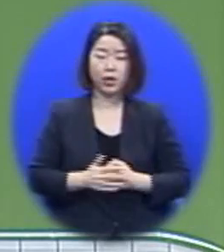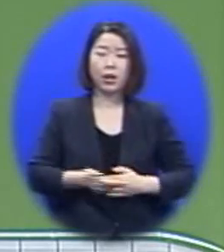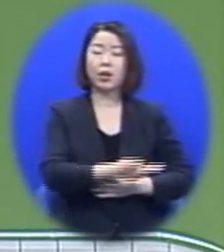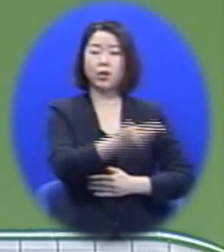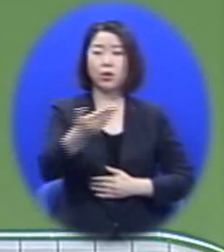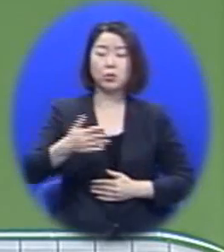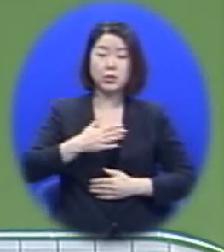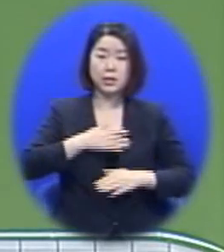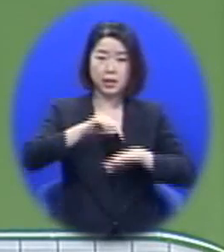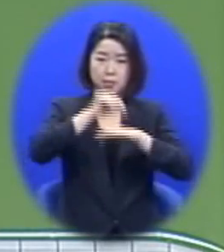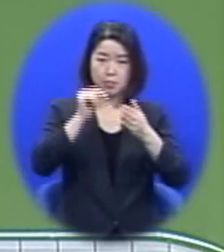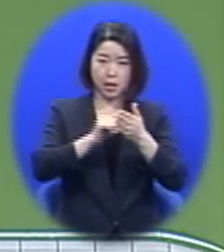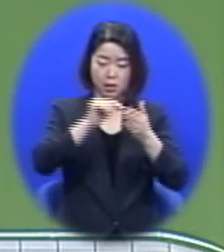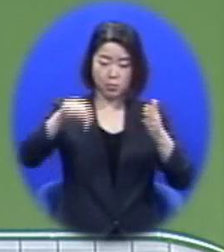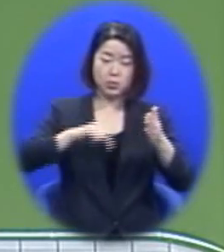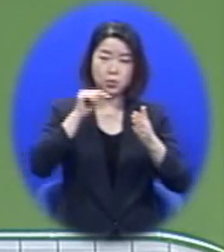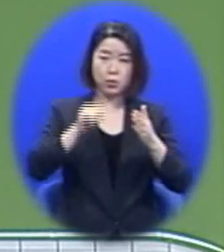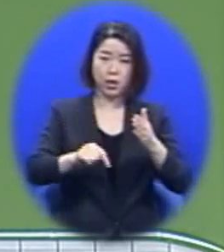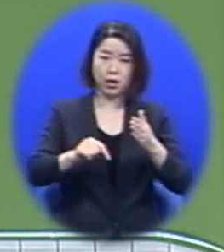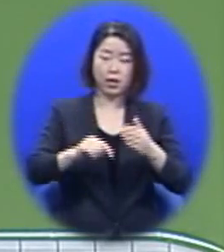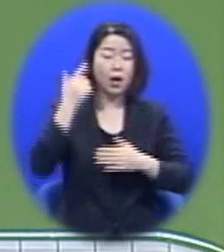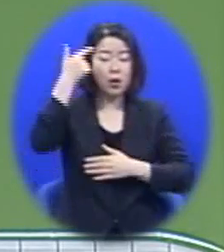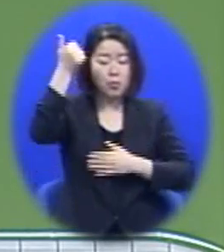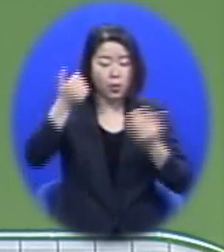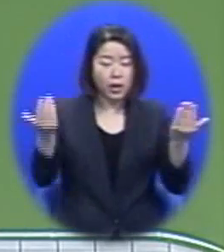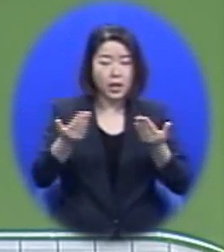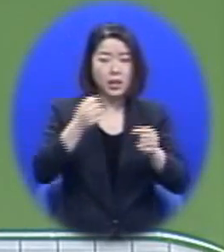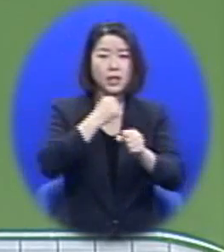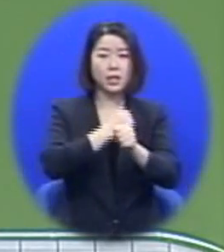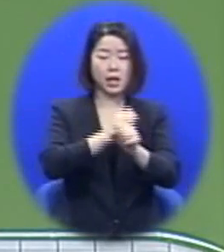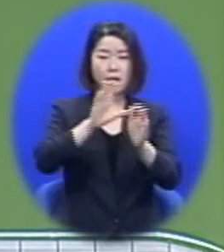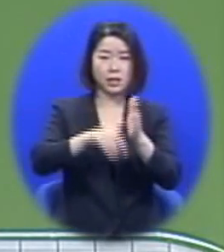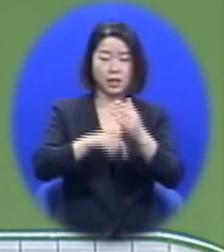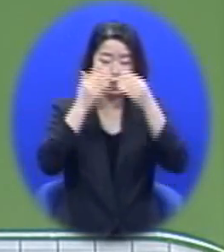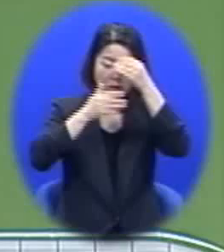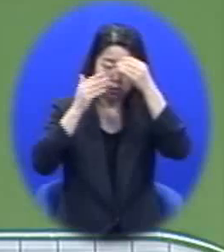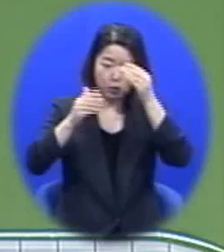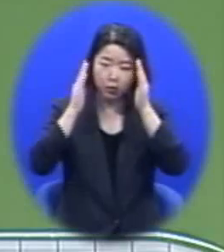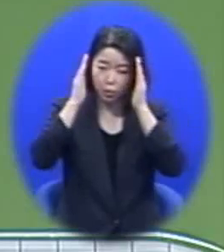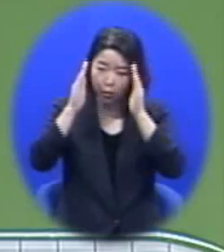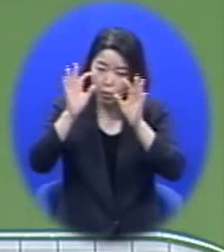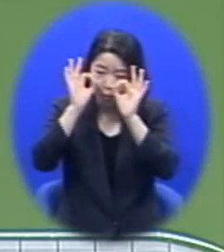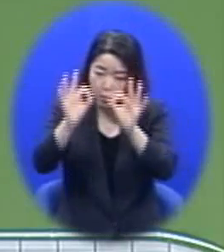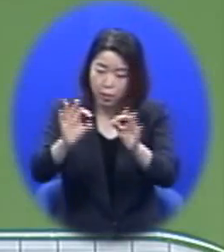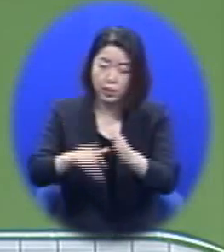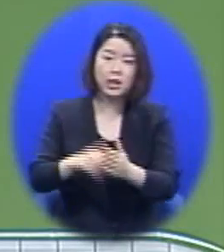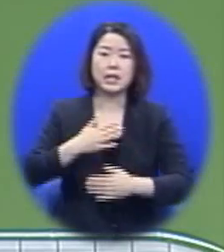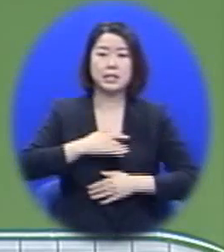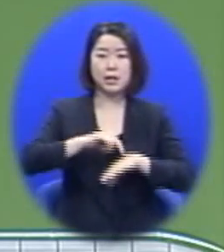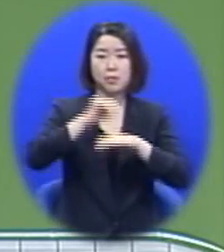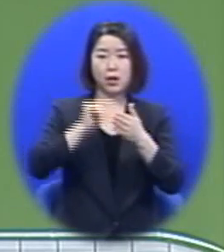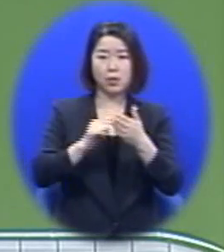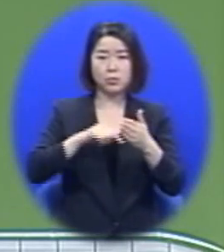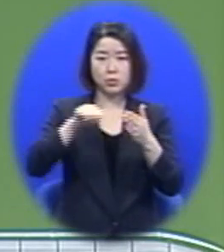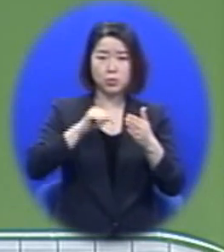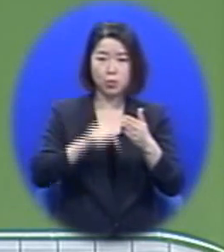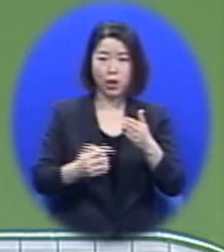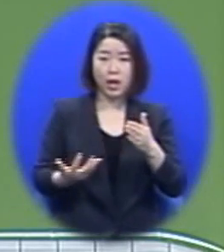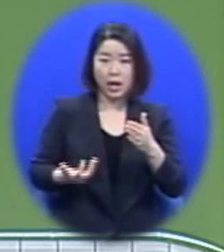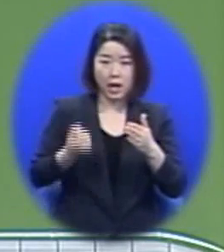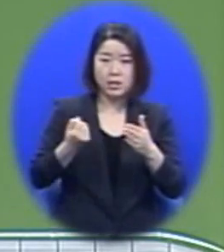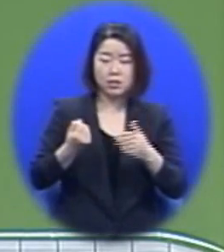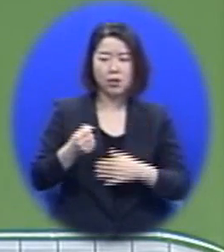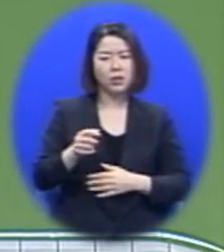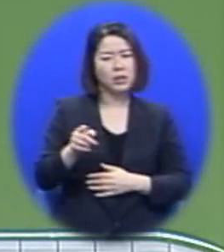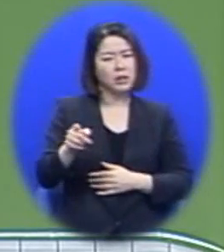여러분, 제 마음속에 목회하면서 성도들을 바라보면서 제 마음속에 가지고 있는 것,